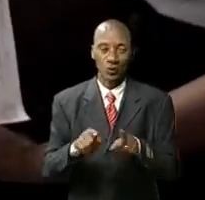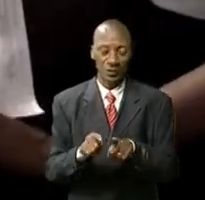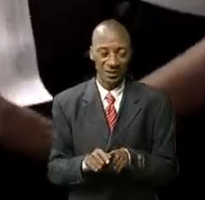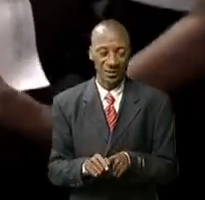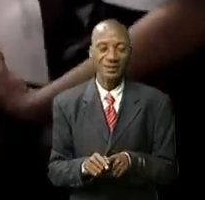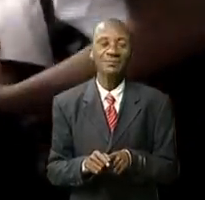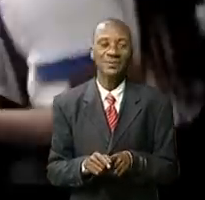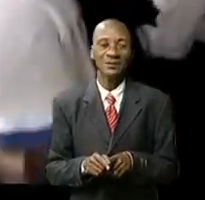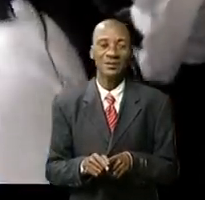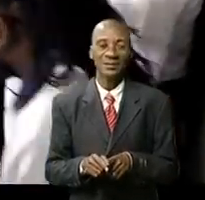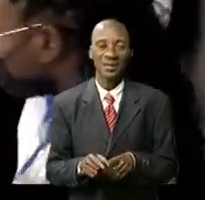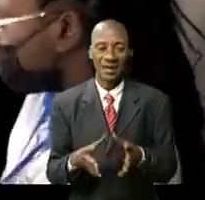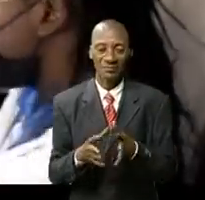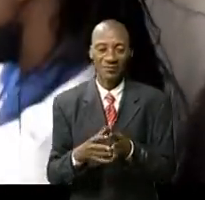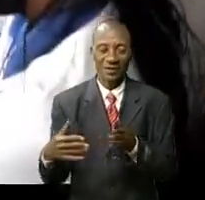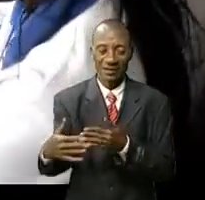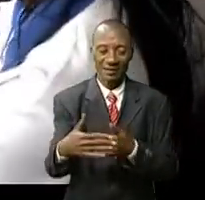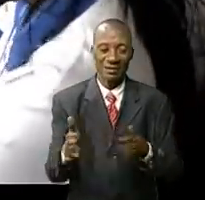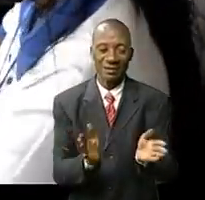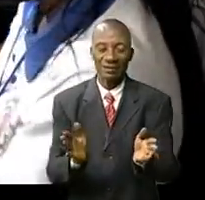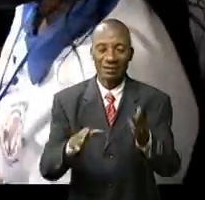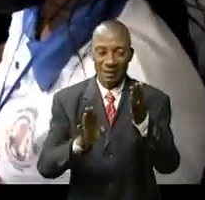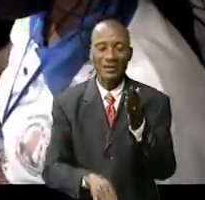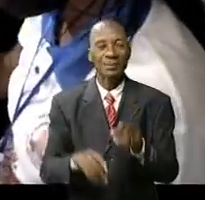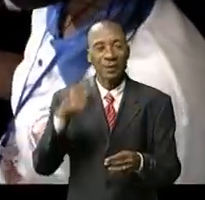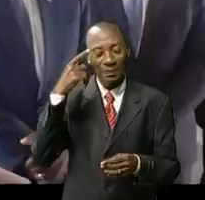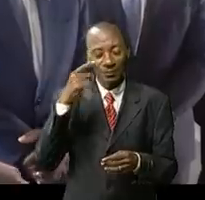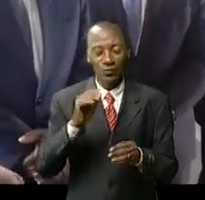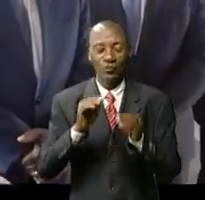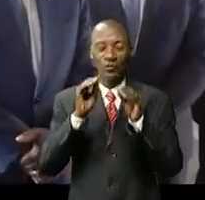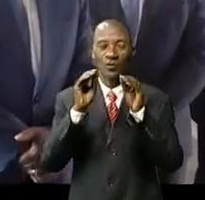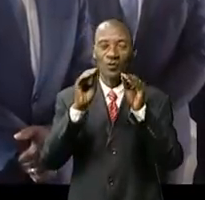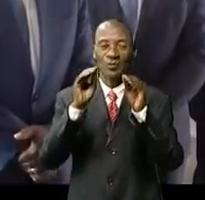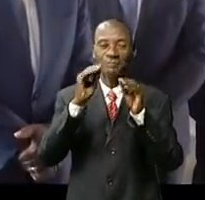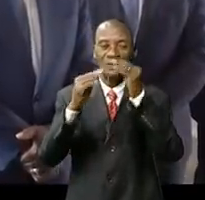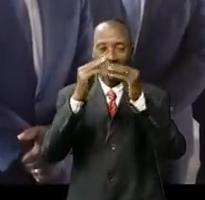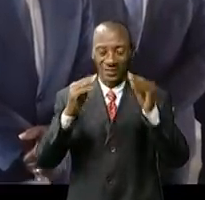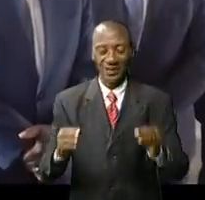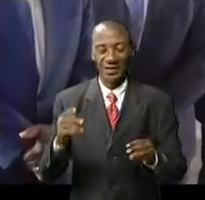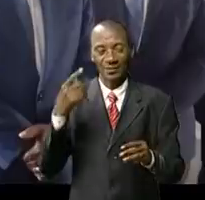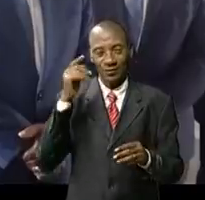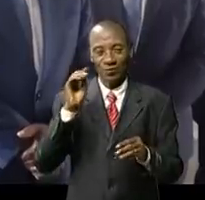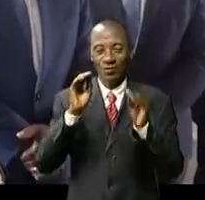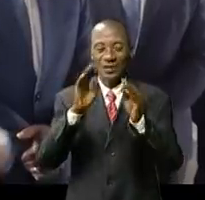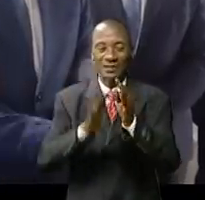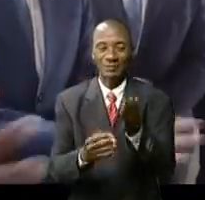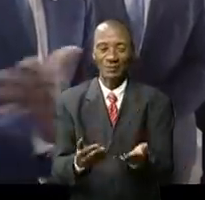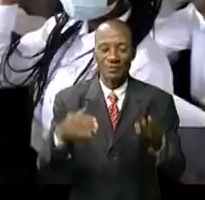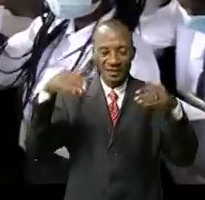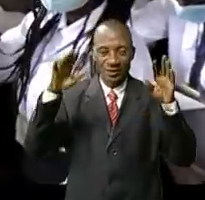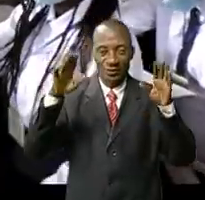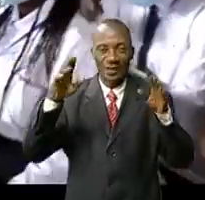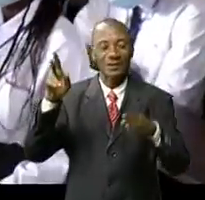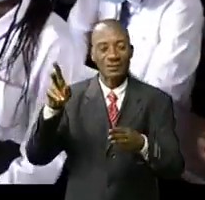l'encadrement du ministère de l'enseignement primaire, technique et secondaire, de sorte que nous puissions